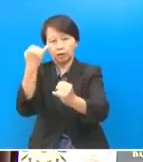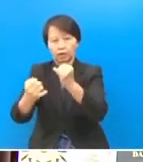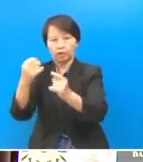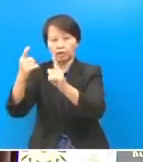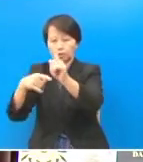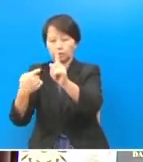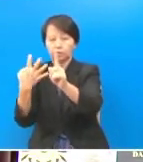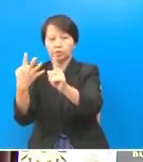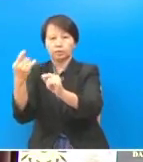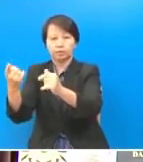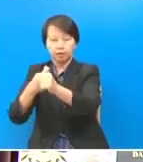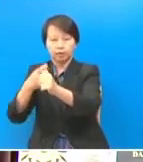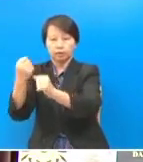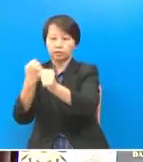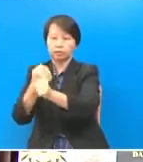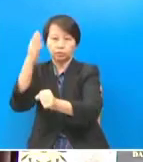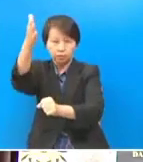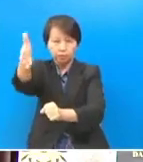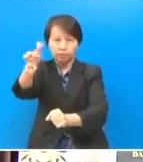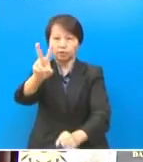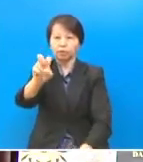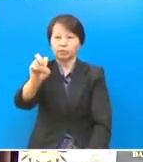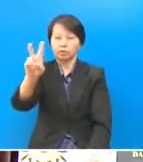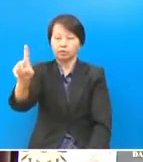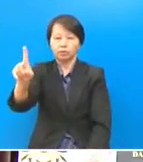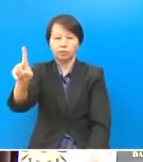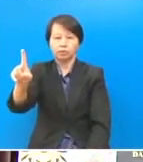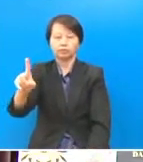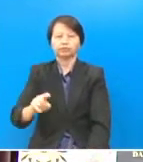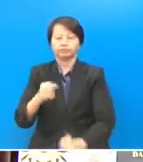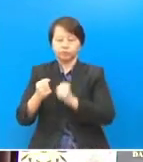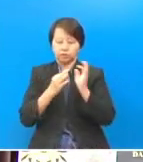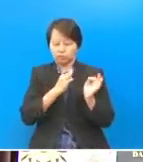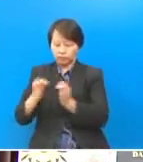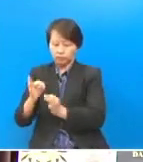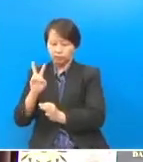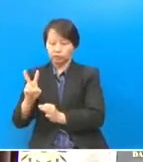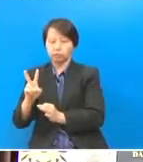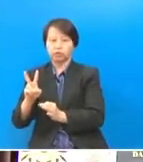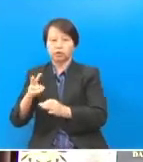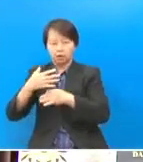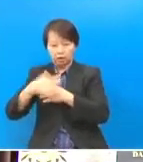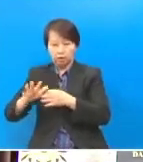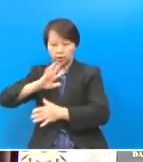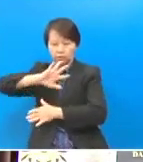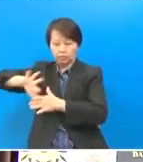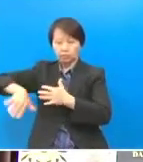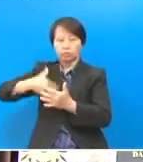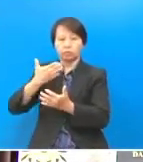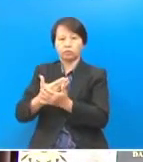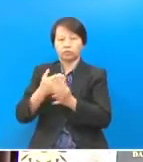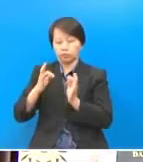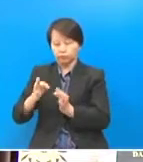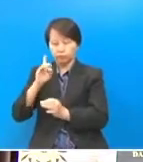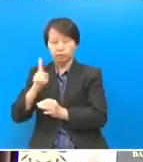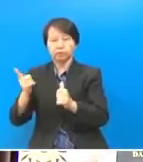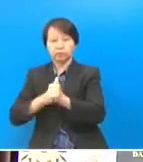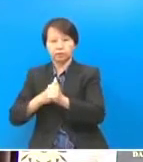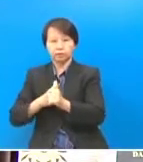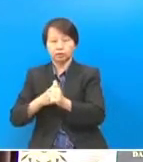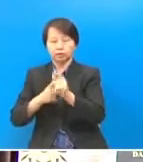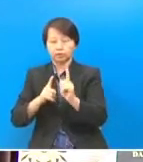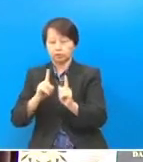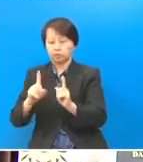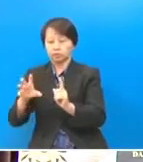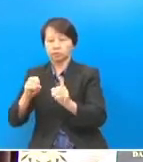pertama tampan 21 mereka lepas aduh akan diteruskan setelah keseluruhan pasar petamo 110